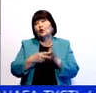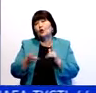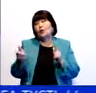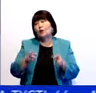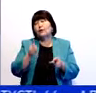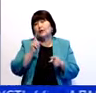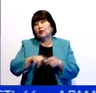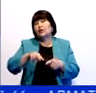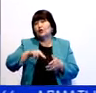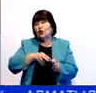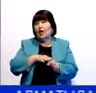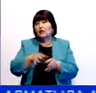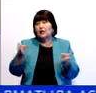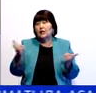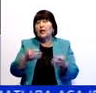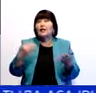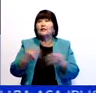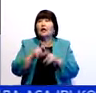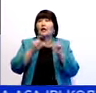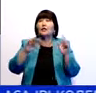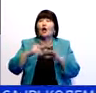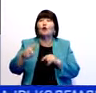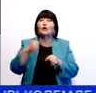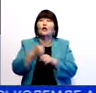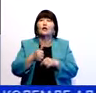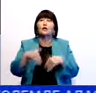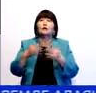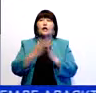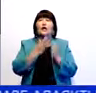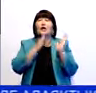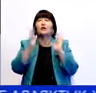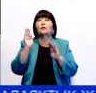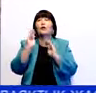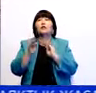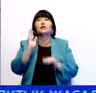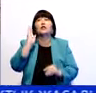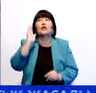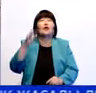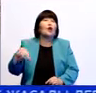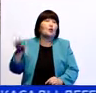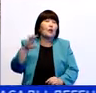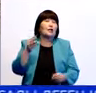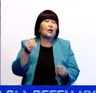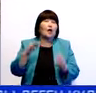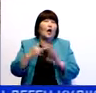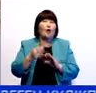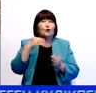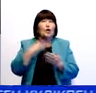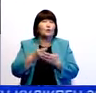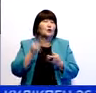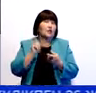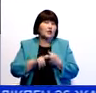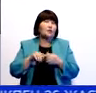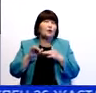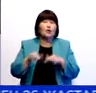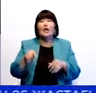жедел жүзеге асырыңдар деді. Ал жаңа ғимарат аудан әкімінің ұсынысымен кітапхана болып жасақталатын болды. Барлық қаражат аудандық бюджет есебінен